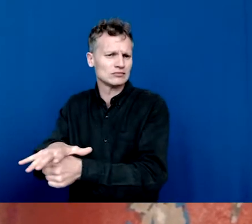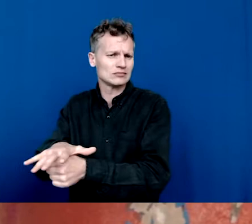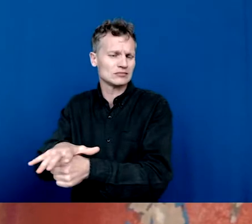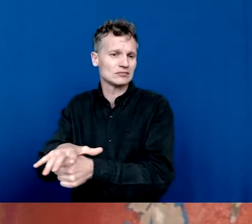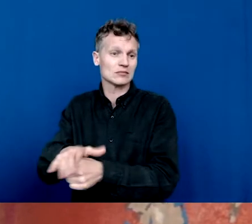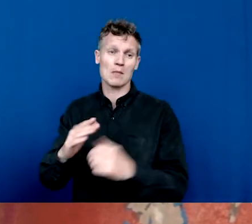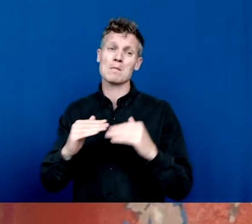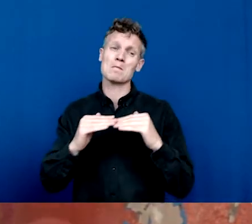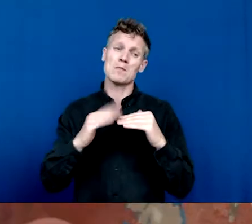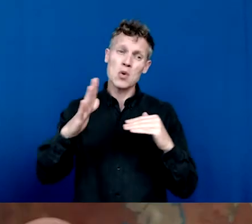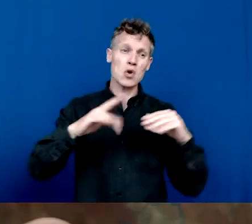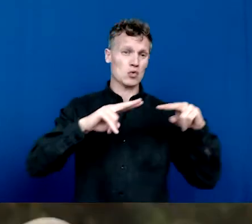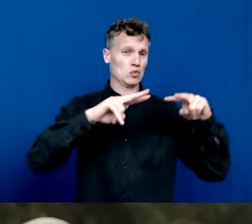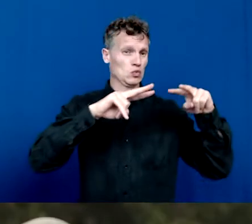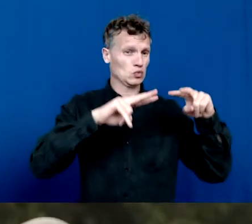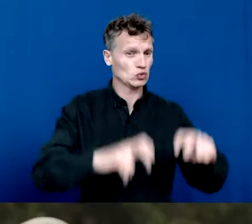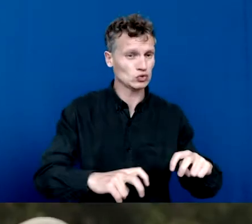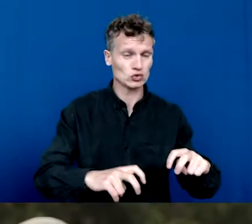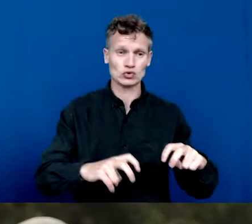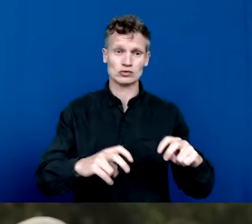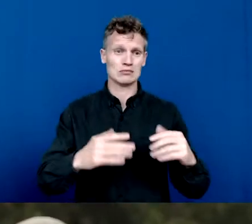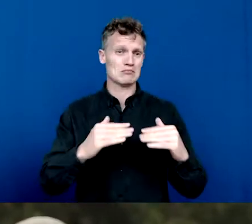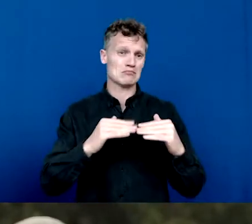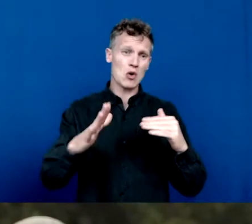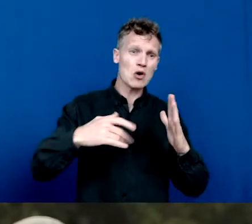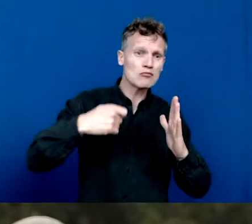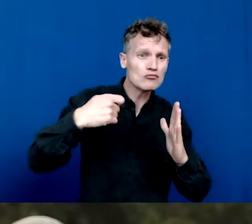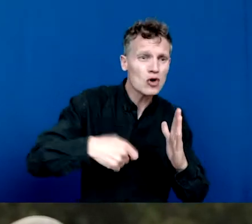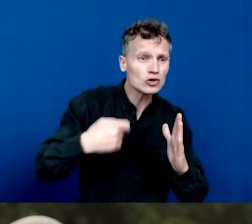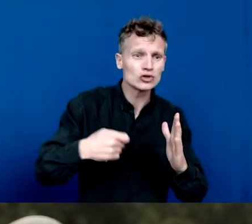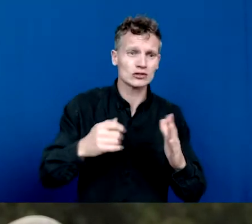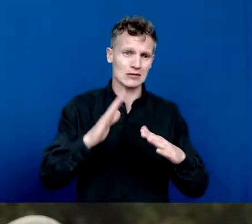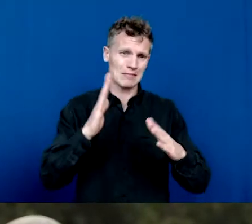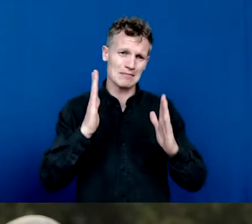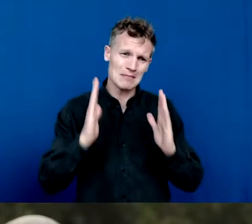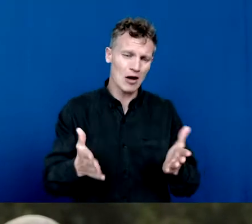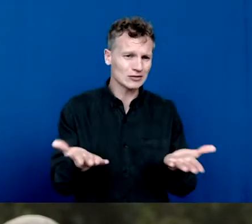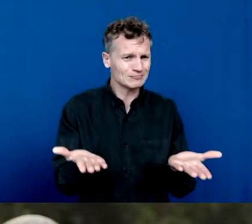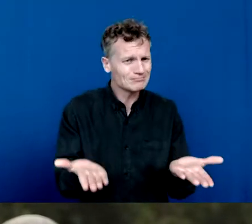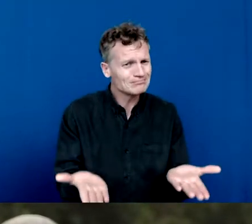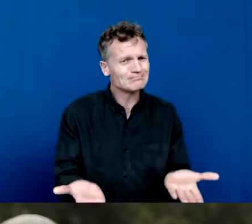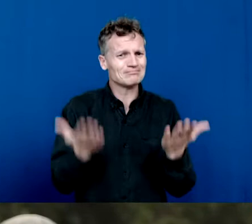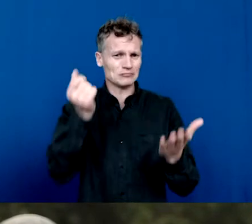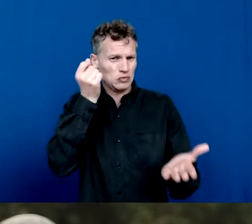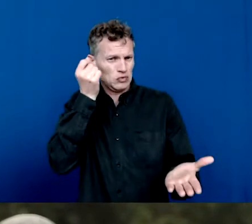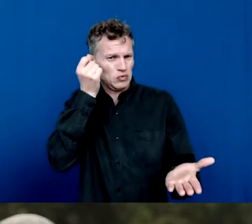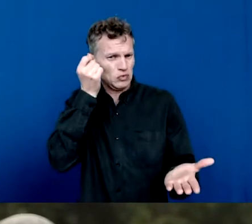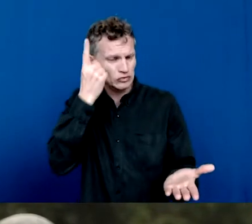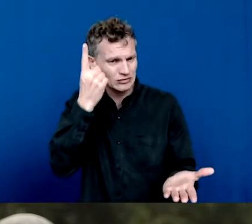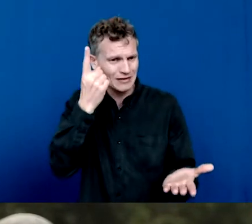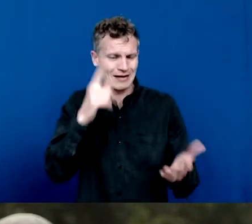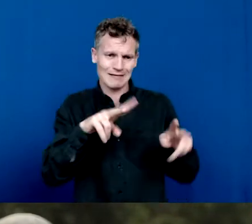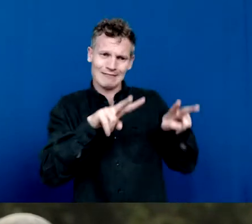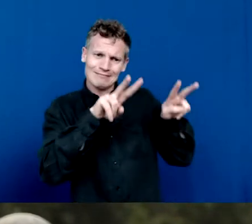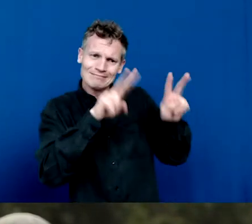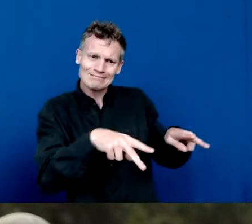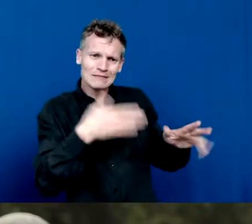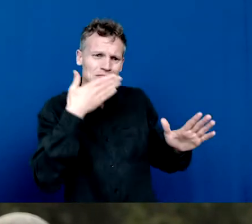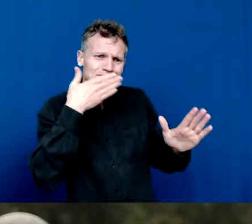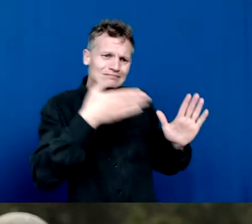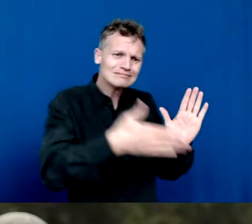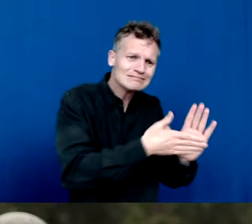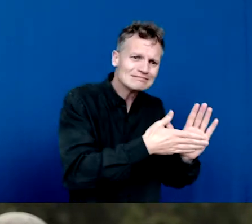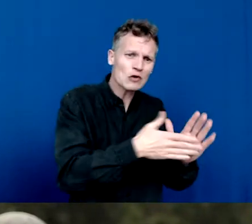sont nécessaires afin de mieux comprendre comment la stigmatisation et les multiples formes de